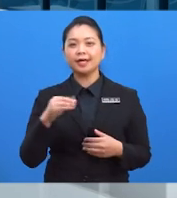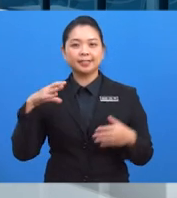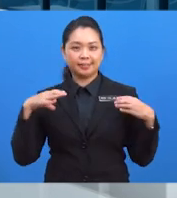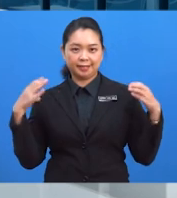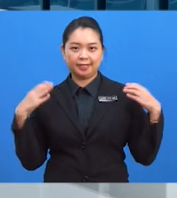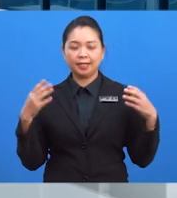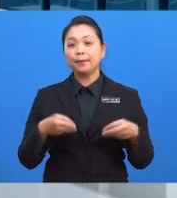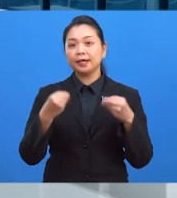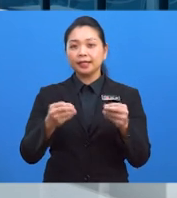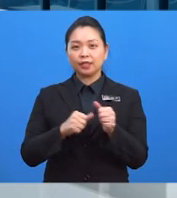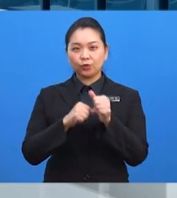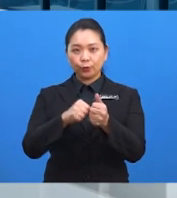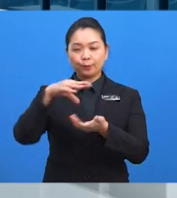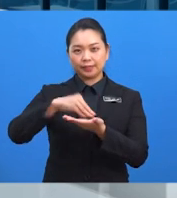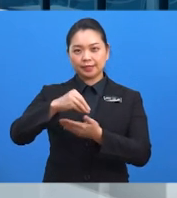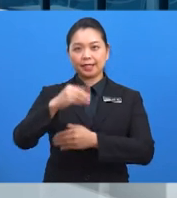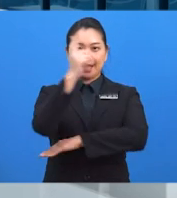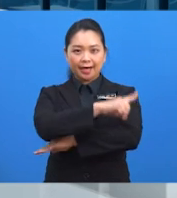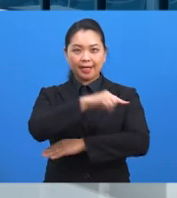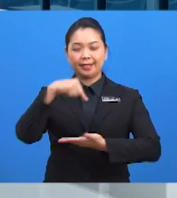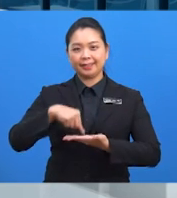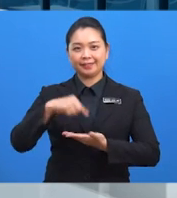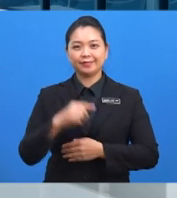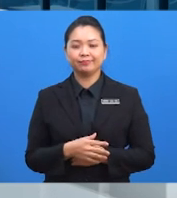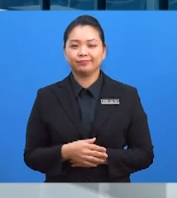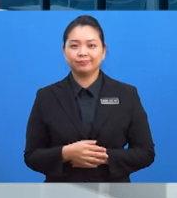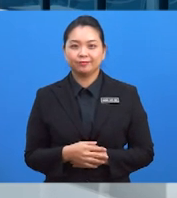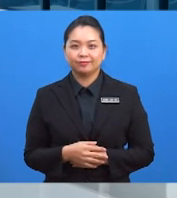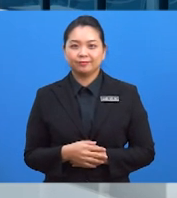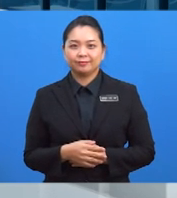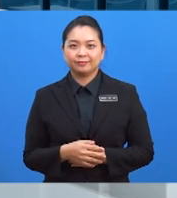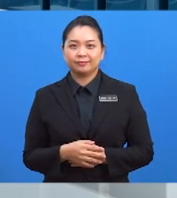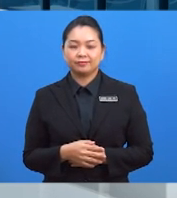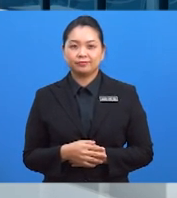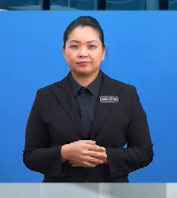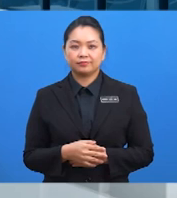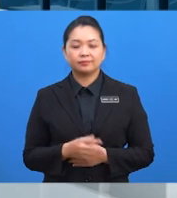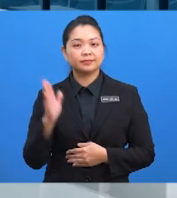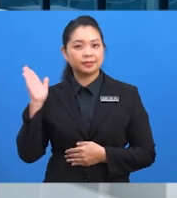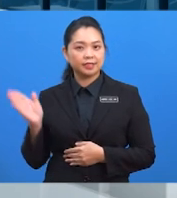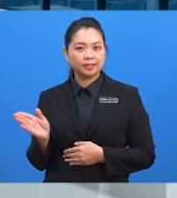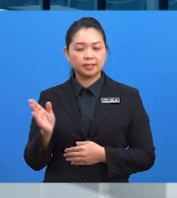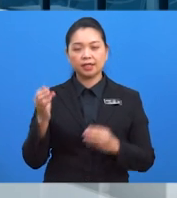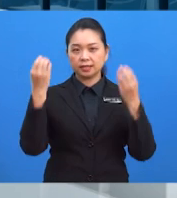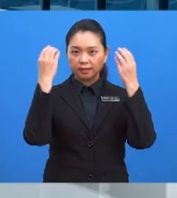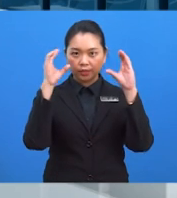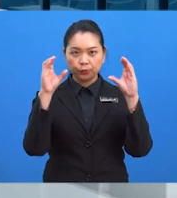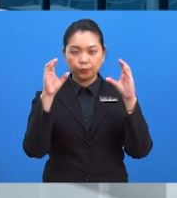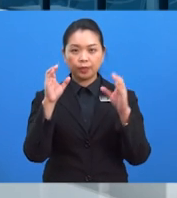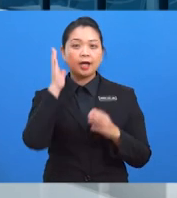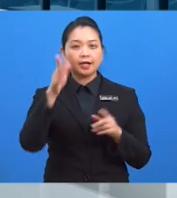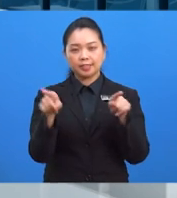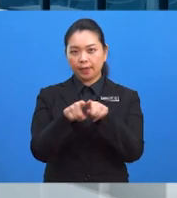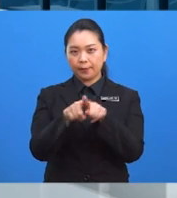ceria bagi mengikuti sesi pembelajaran kita pada hari ini. Saya, Nafhani Azli akan